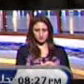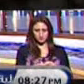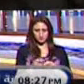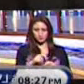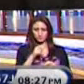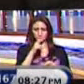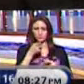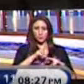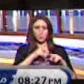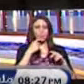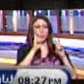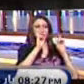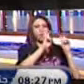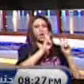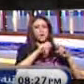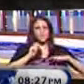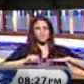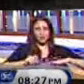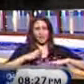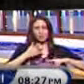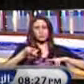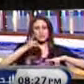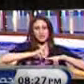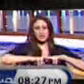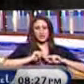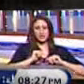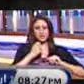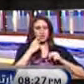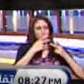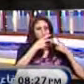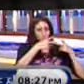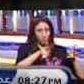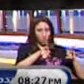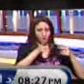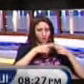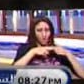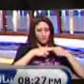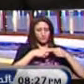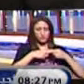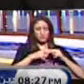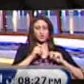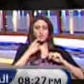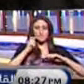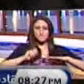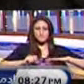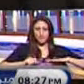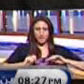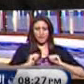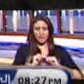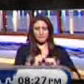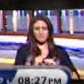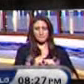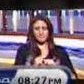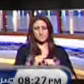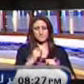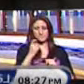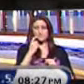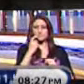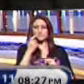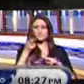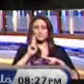الطعن، بمعنى ان اذا تم قبول الطعن او رفض الطعن فان هذا لن يؤثر